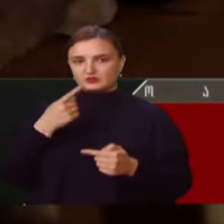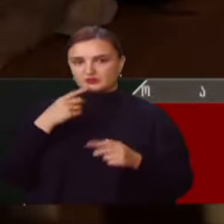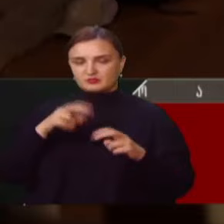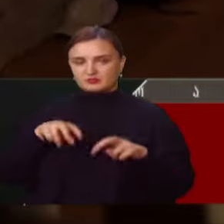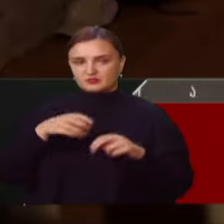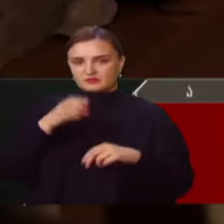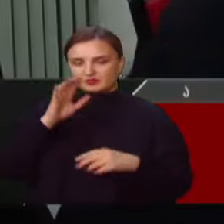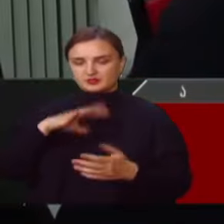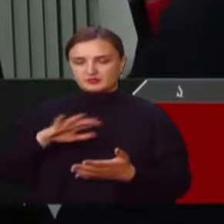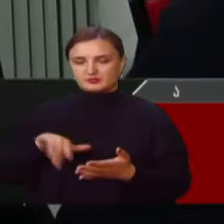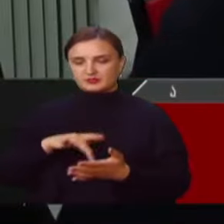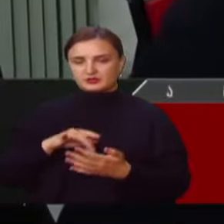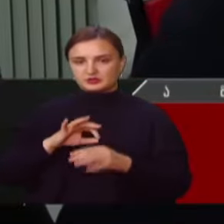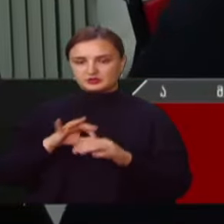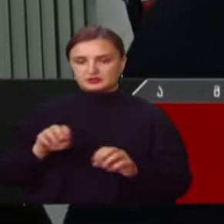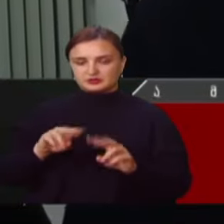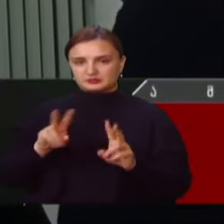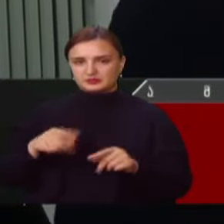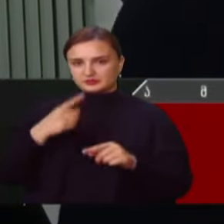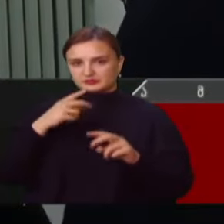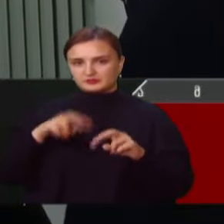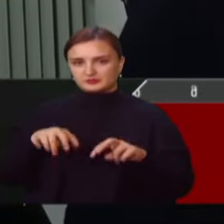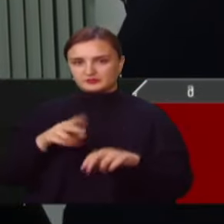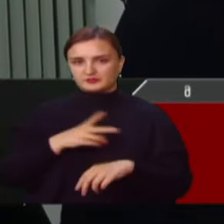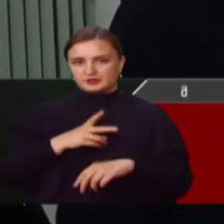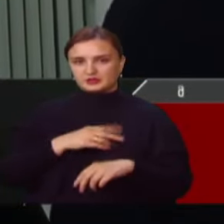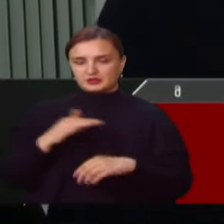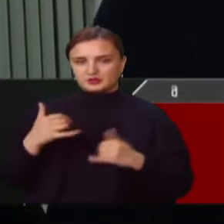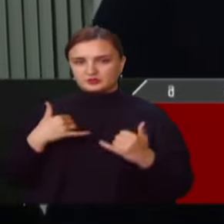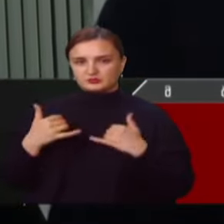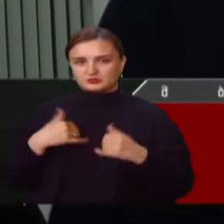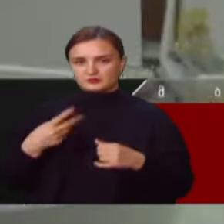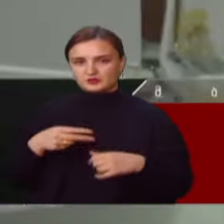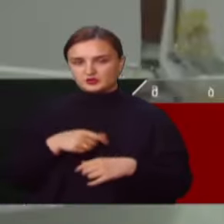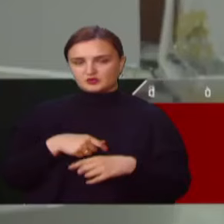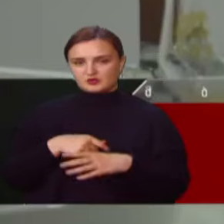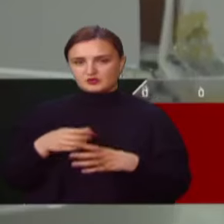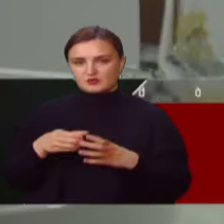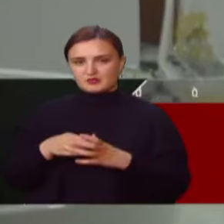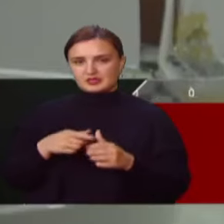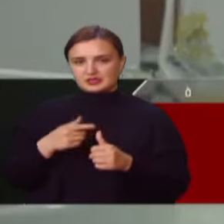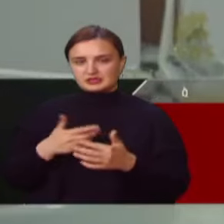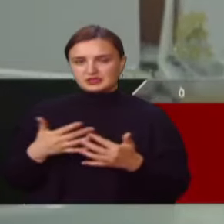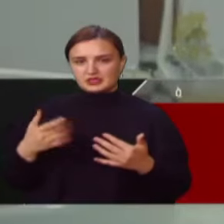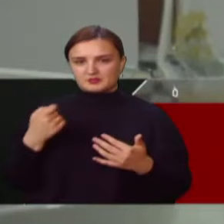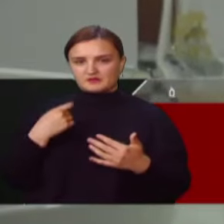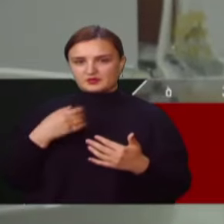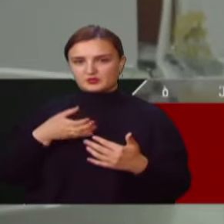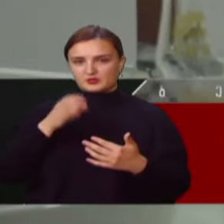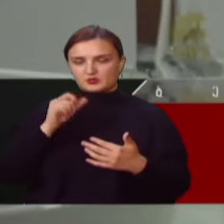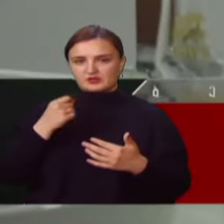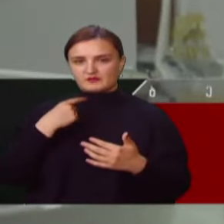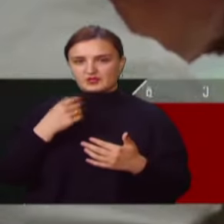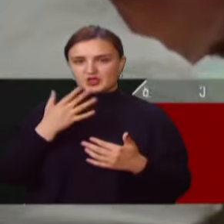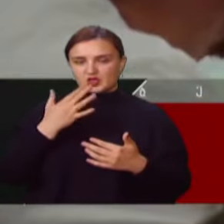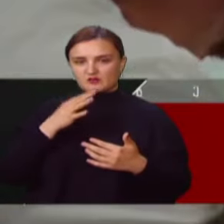დააგემოვნეს. თბილისში გამართულ სპეციალურ დეგუსტაციაზე კი ბრიტანელი სტუმრები 20 კომპანიის დასახელების ღვინოს გაეცნენ. როგორც ღვინის